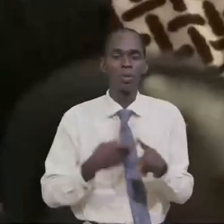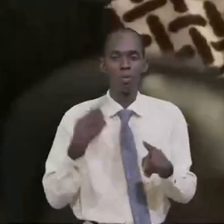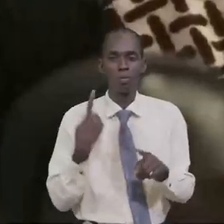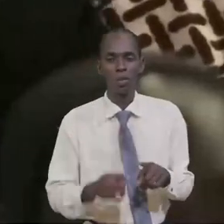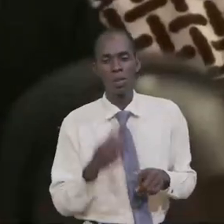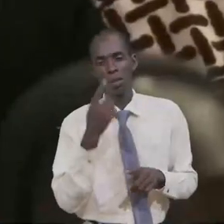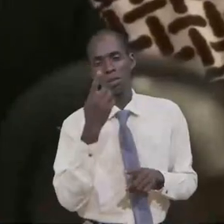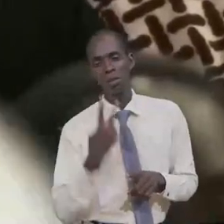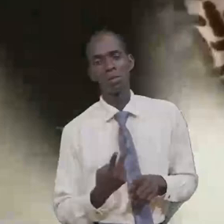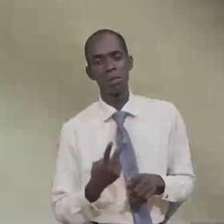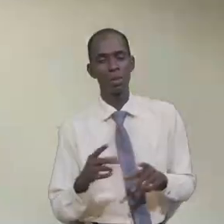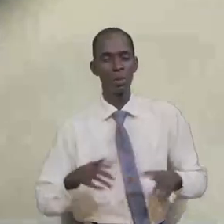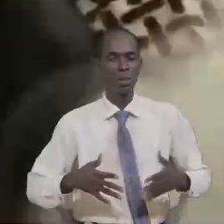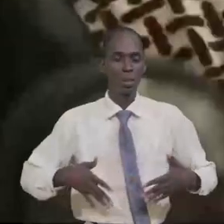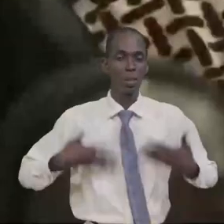amène-moi